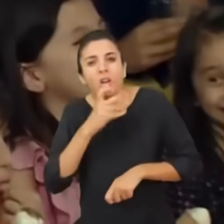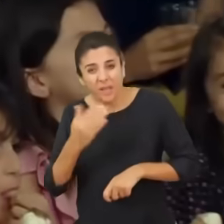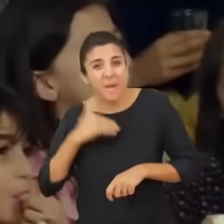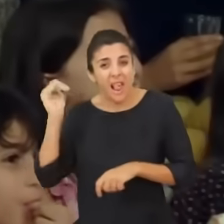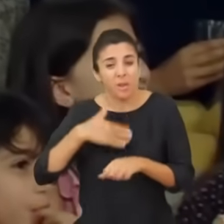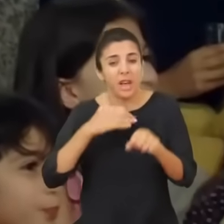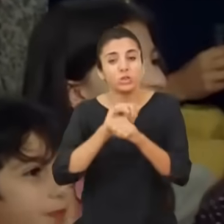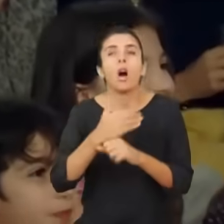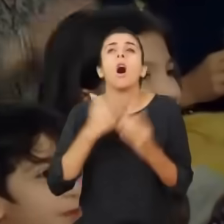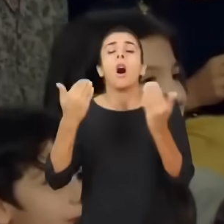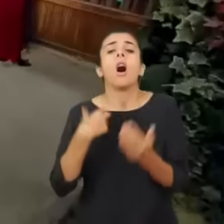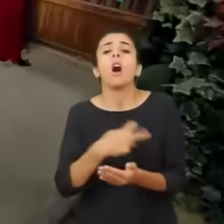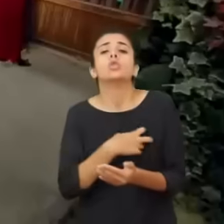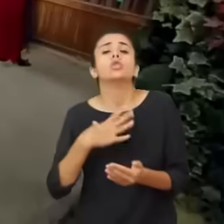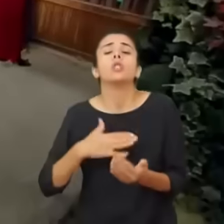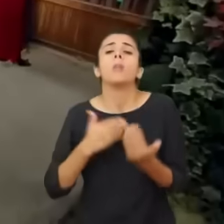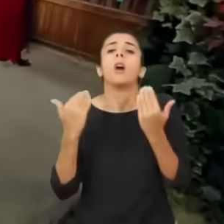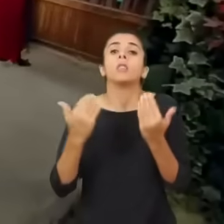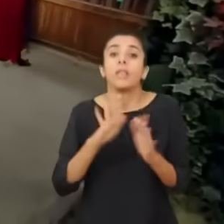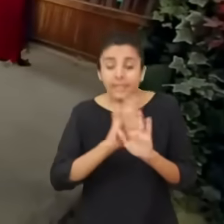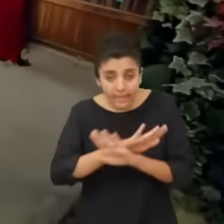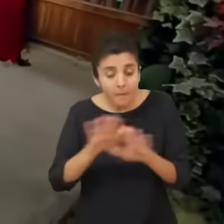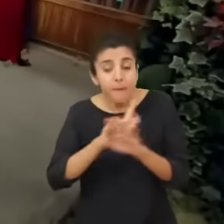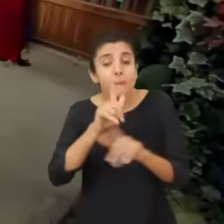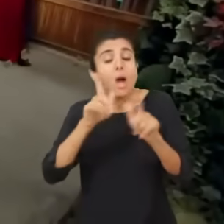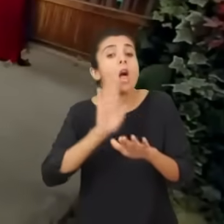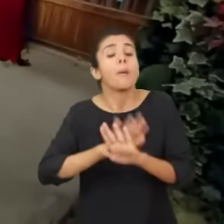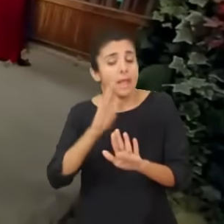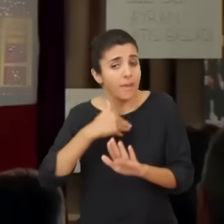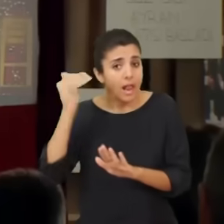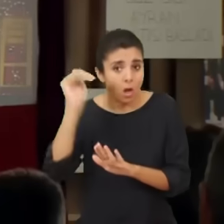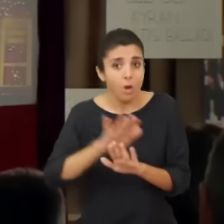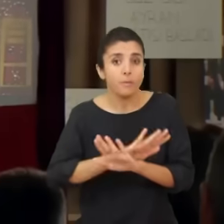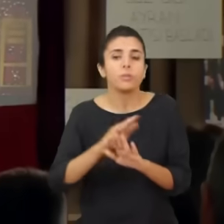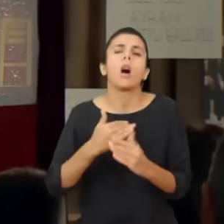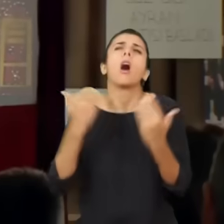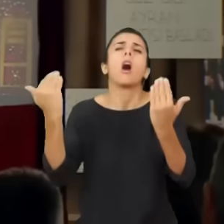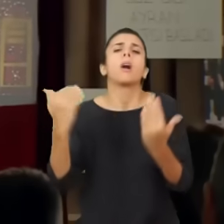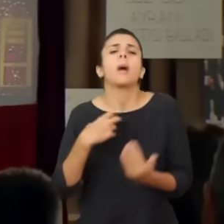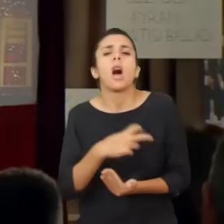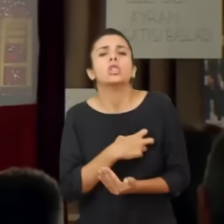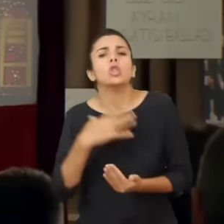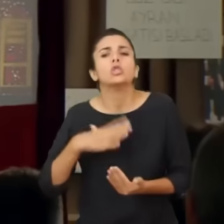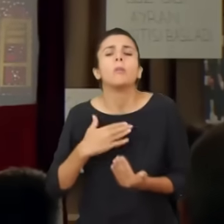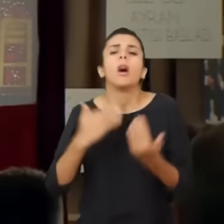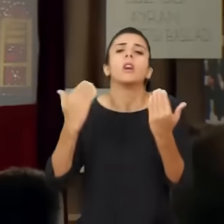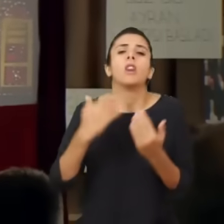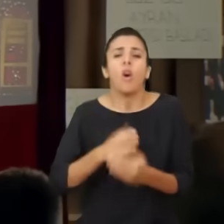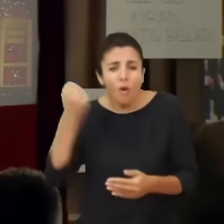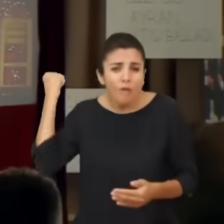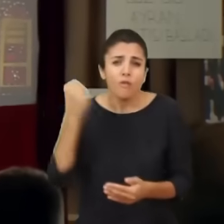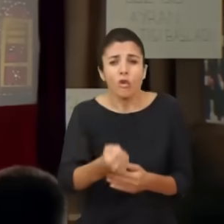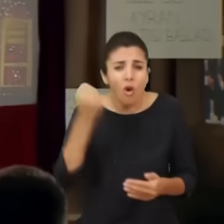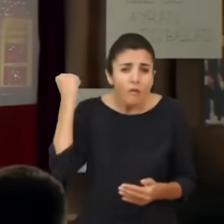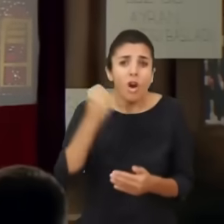eğlence, bana bir eğlence. Tamam ya, bağırıp durma, geliyoruz dedik, Allah Allah. Yar bana bir eğlence, bana bir eğlence. Ol sana eğlence.